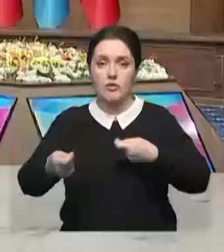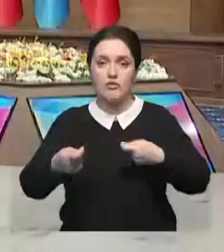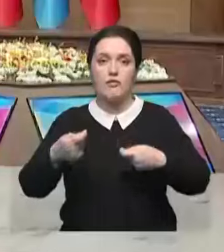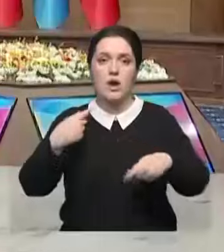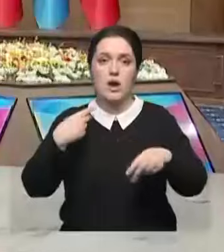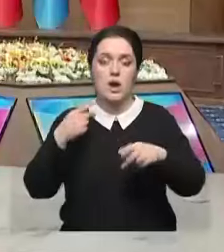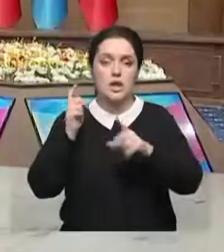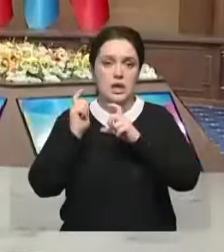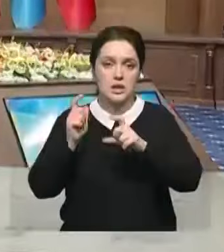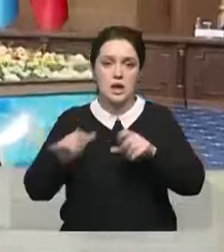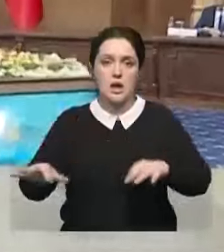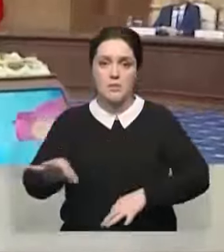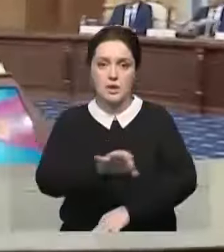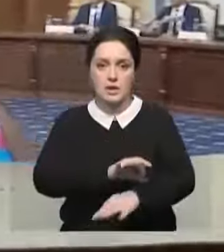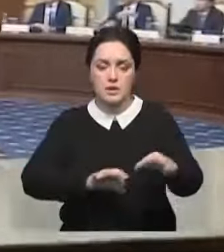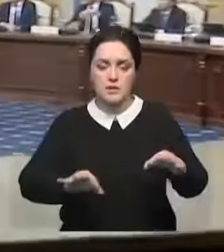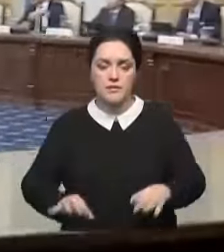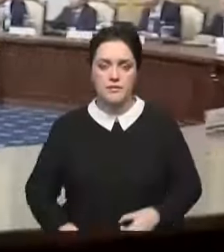проектов.